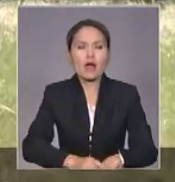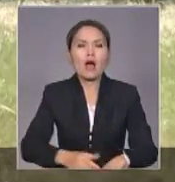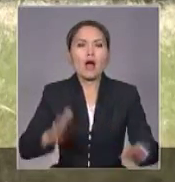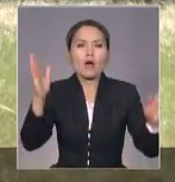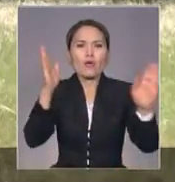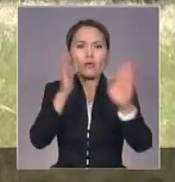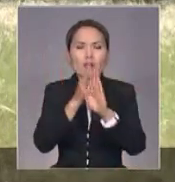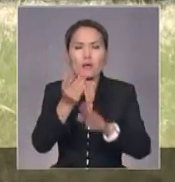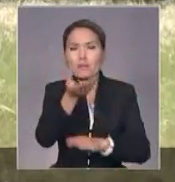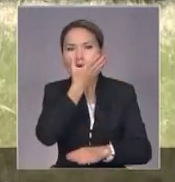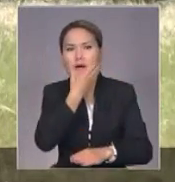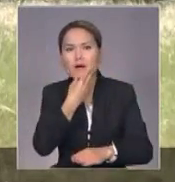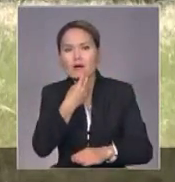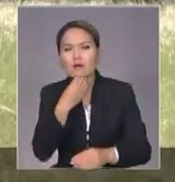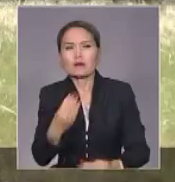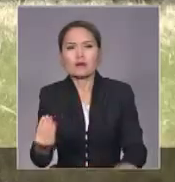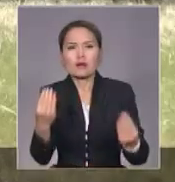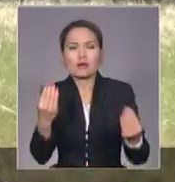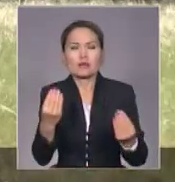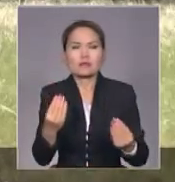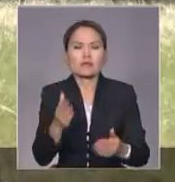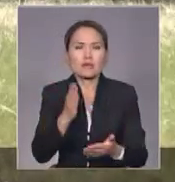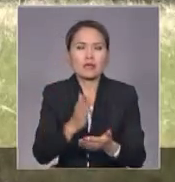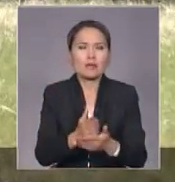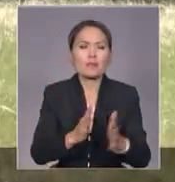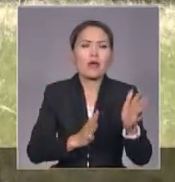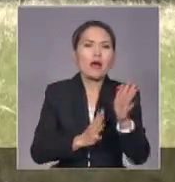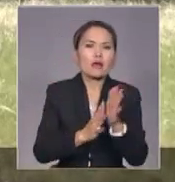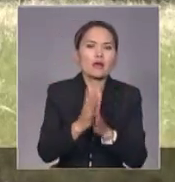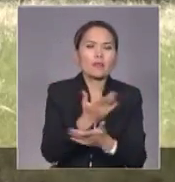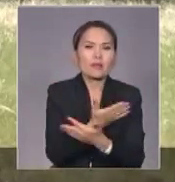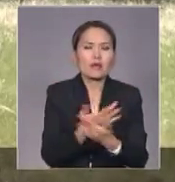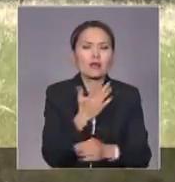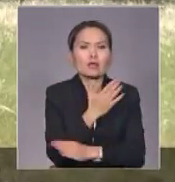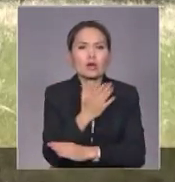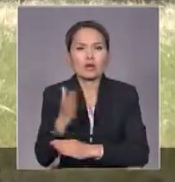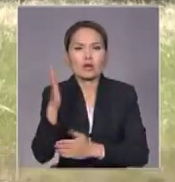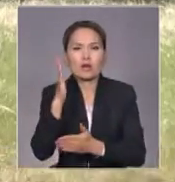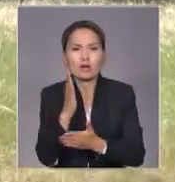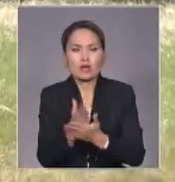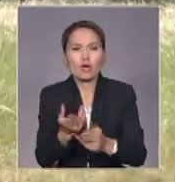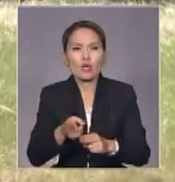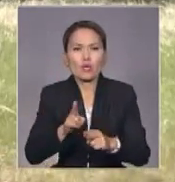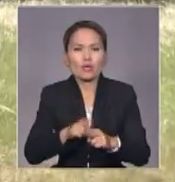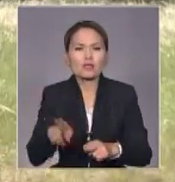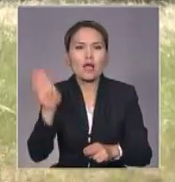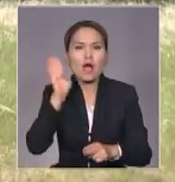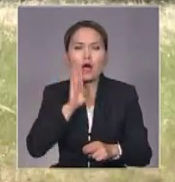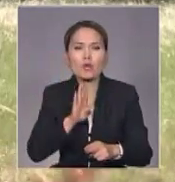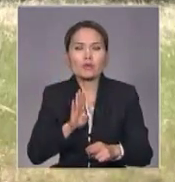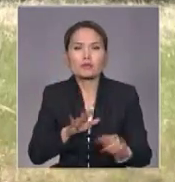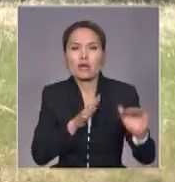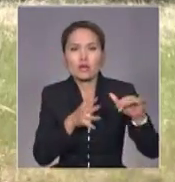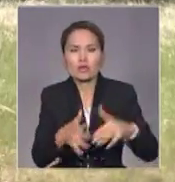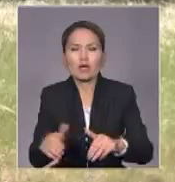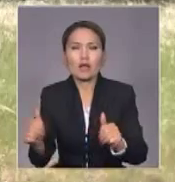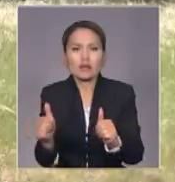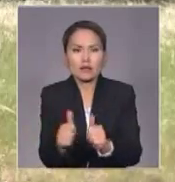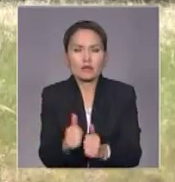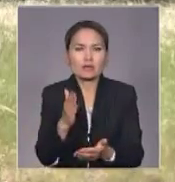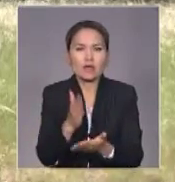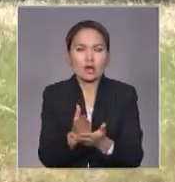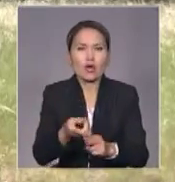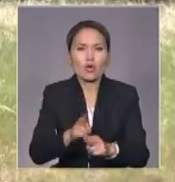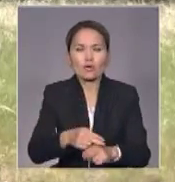кереметтігі сонда. Кәдімгі қарағай мен шөлді аймақтарда өсетін жиде ағашы қатар тұр. Жерорта теңізі мен Тұран жазығының флора үлгілерін тек